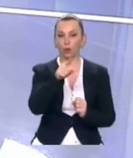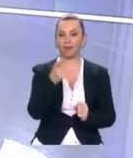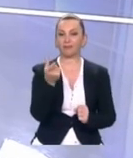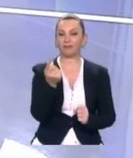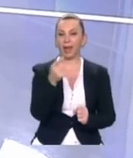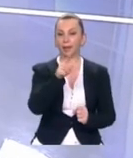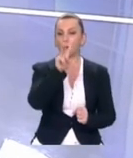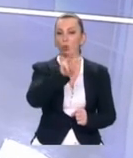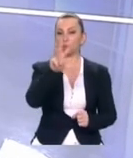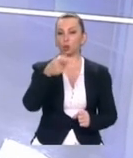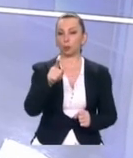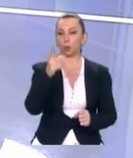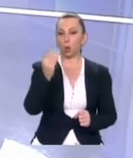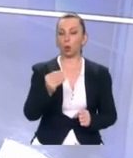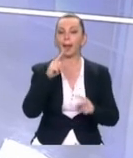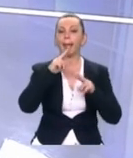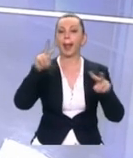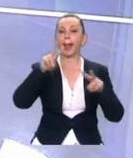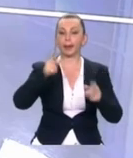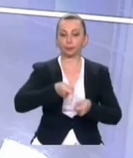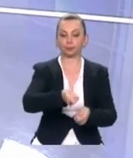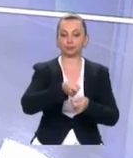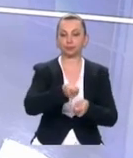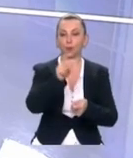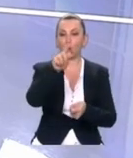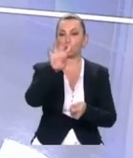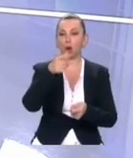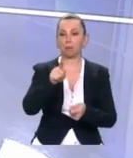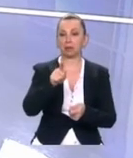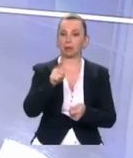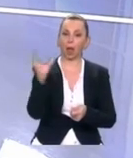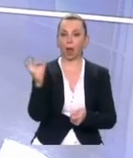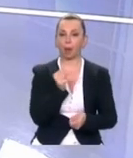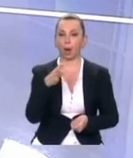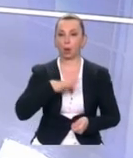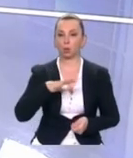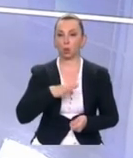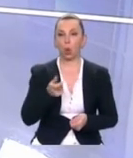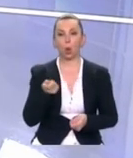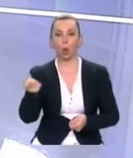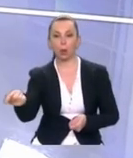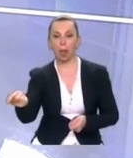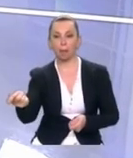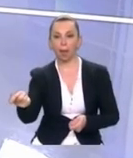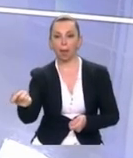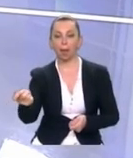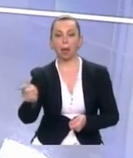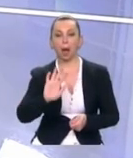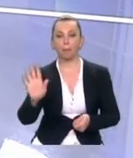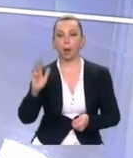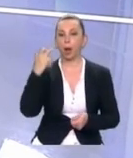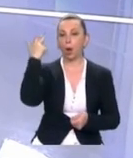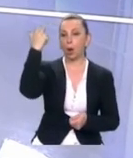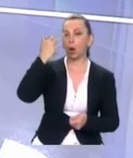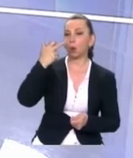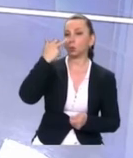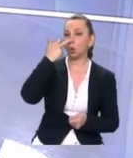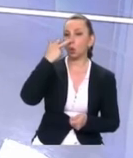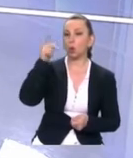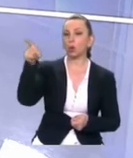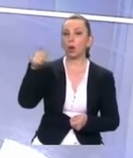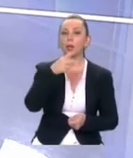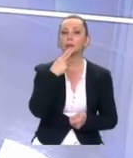fiyatı 33 bin lira olan bir elektrikli süpürgeyi 14 bin liraya almaya niyetlendi. Ödemeyi yaptı ama dolandırıcılar onun hesabında